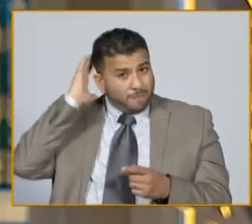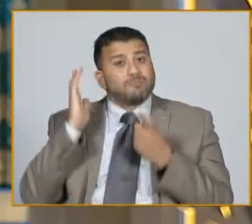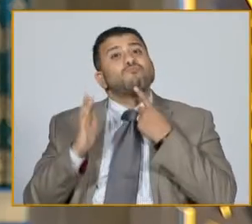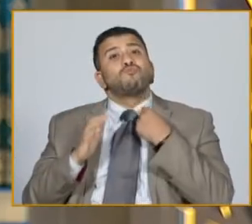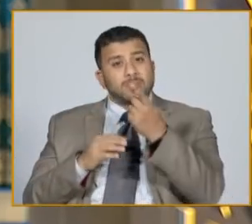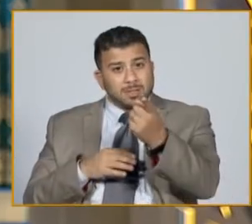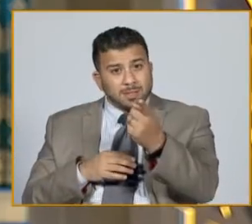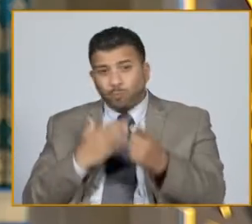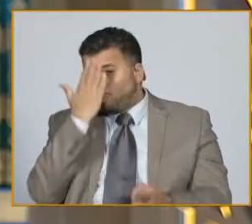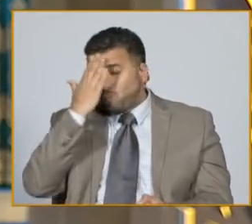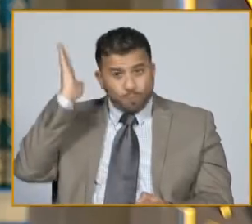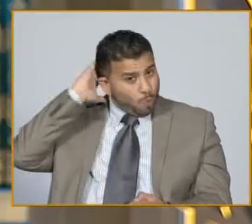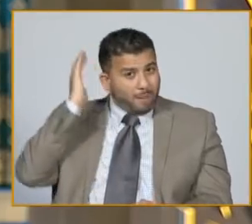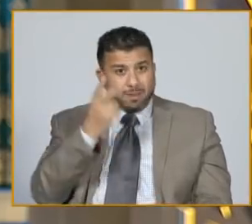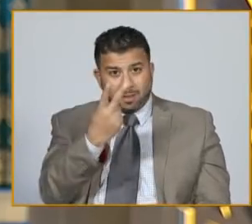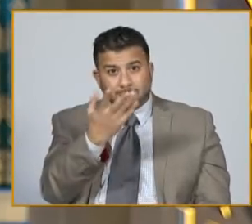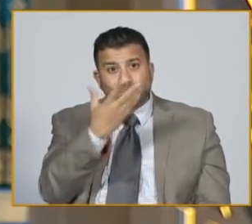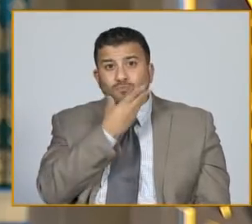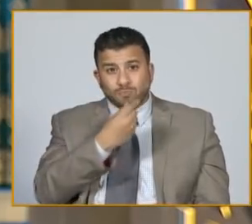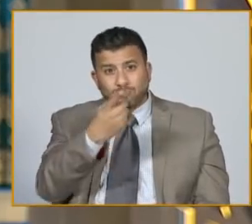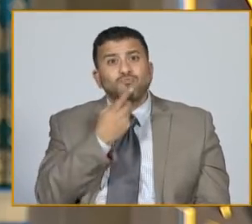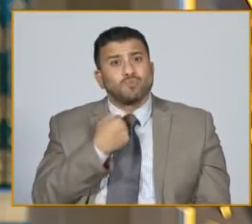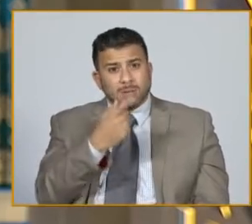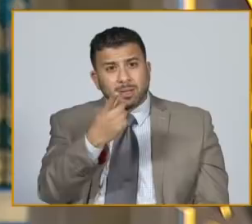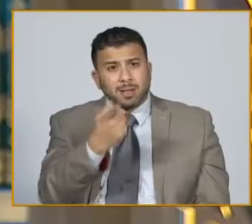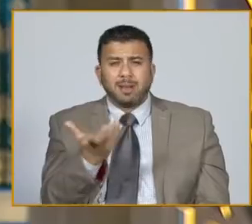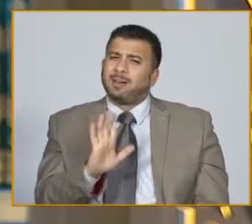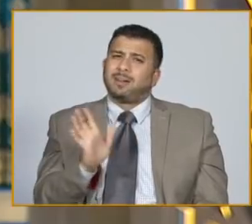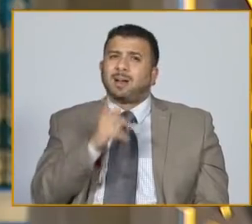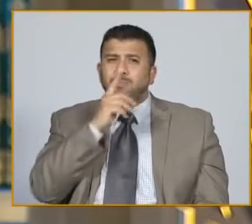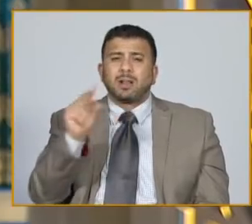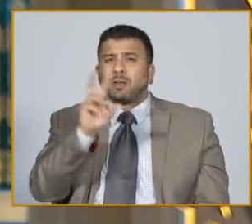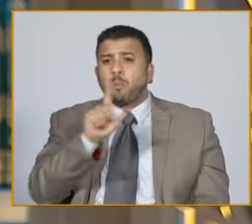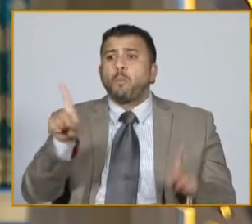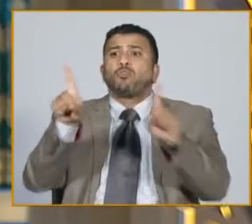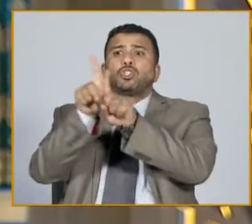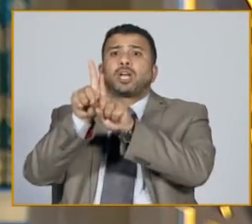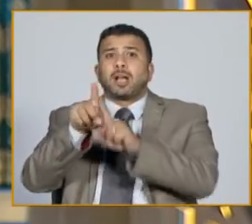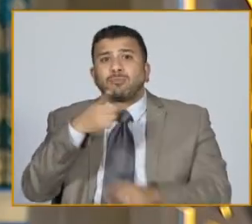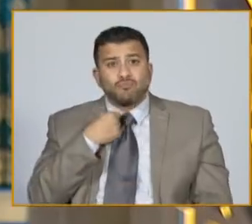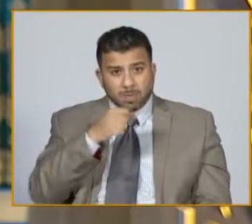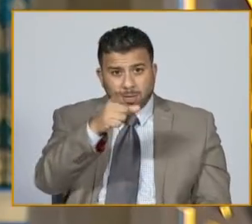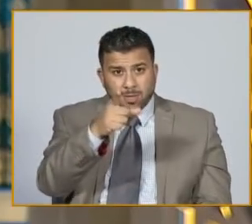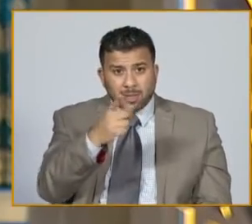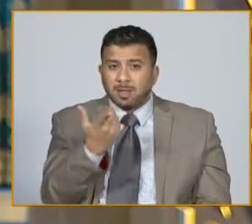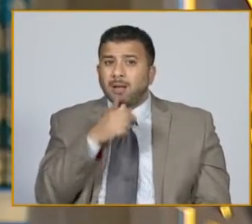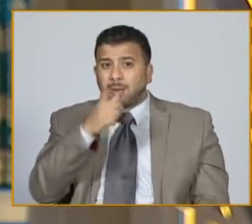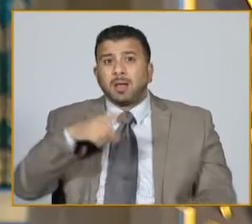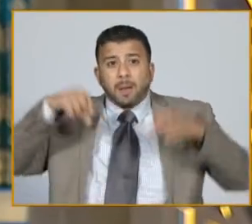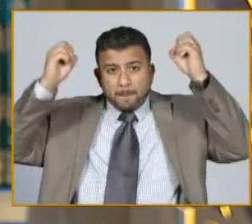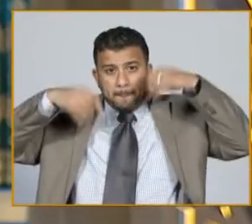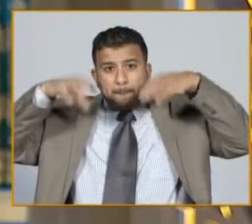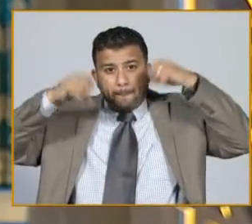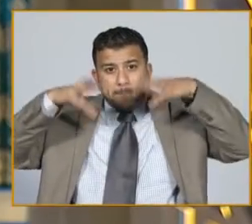يرضى المسلم أن تكون فيه خصلة من خصال المشركين؟ هل يرضى المسلم أن يذهب الله عز وجل بركة